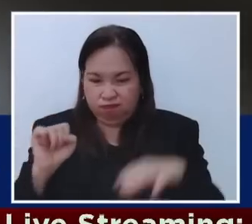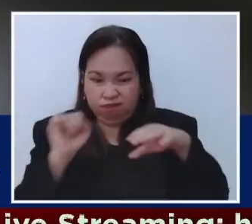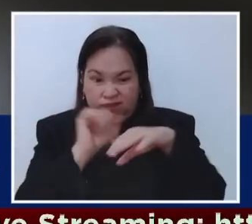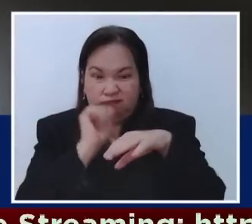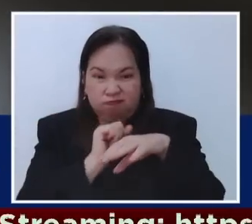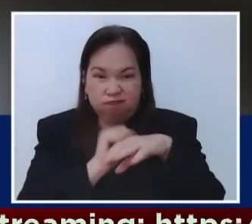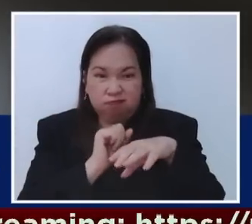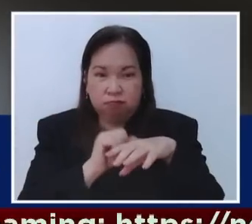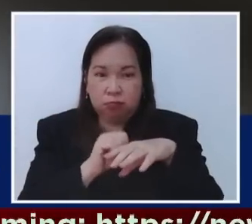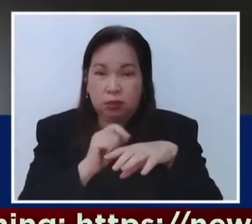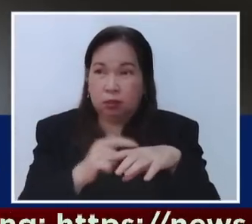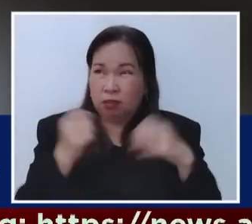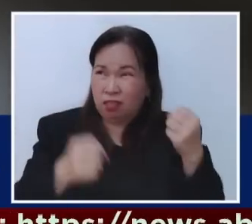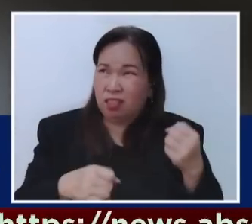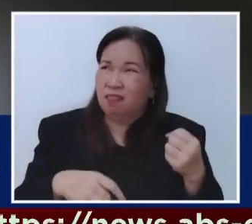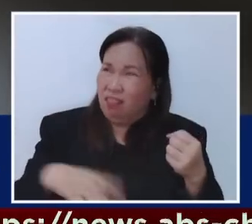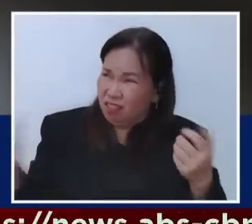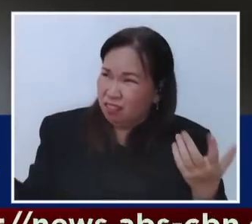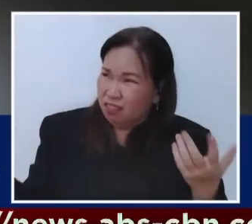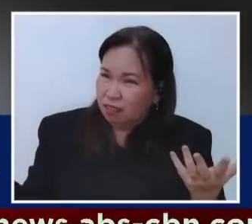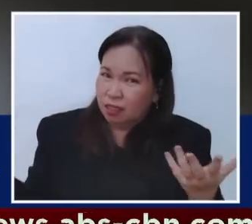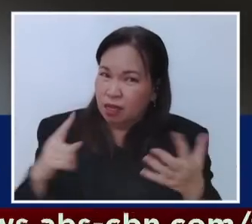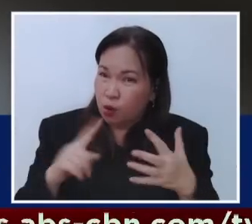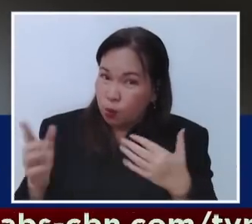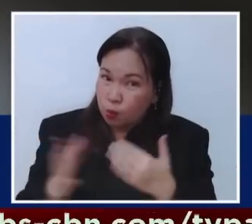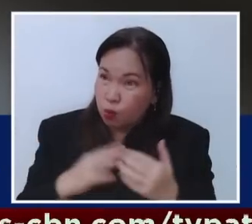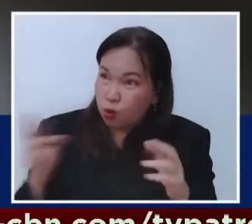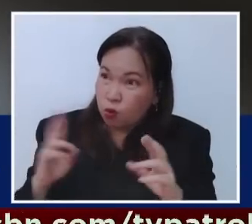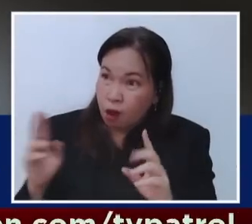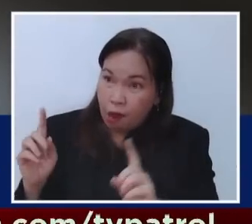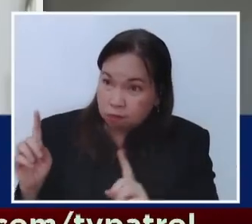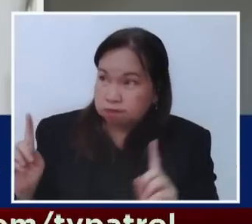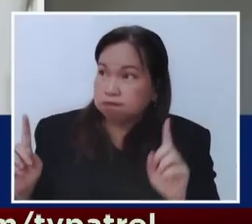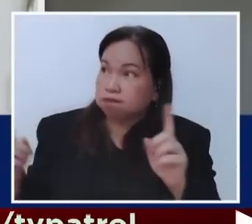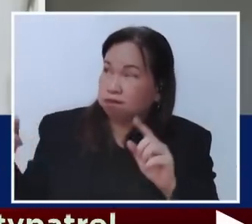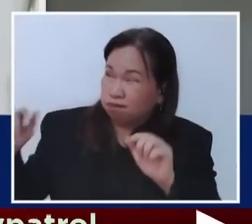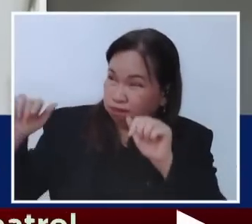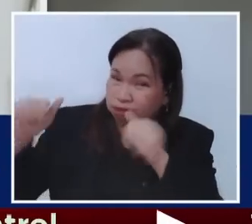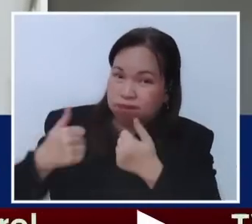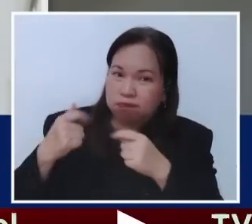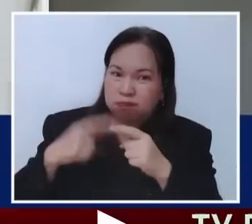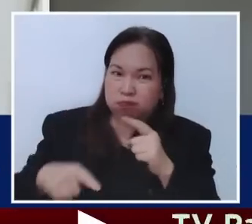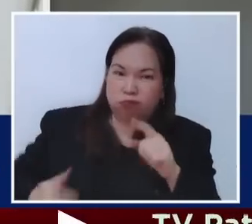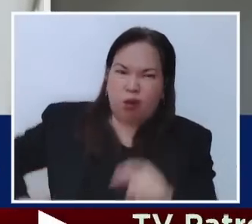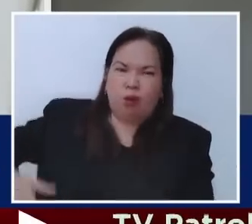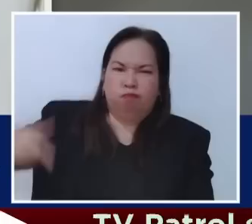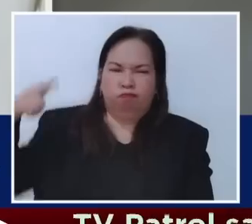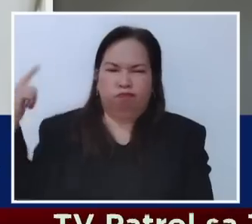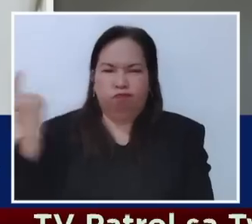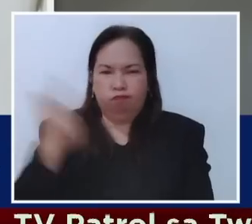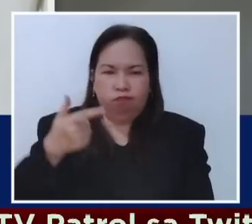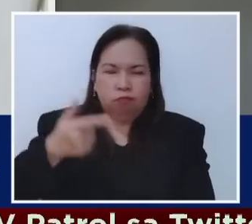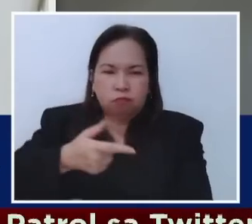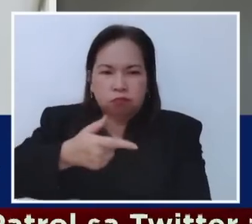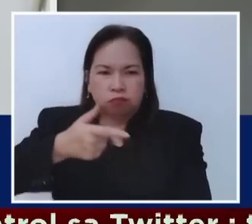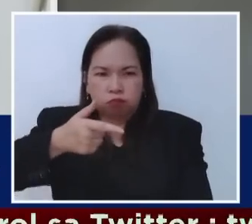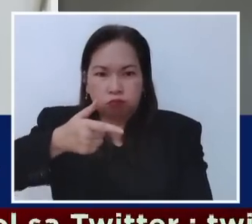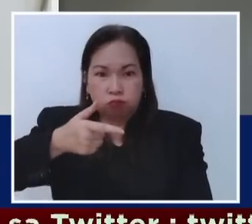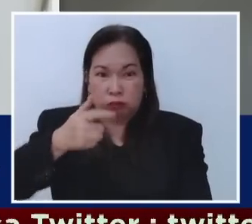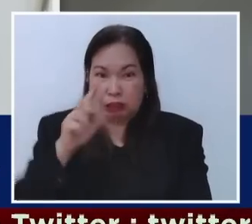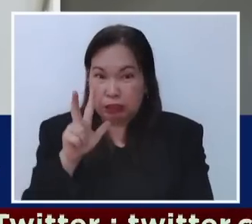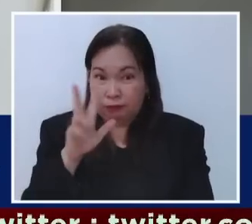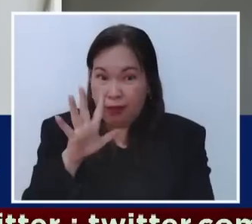Nagalit din ang driver at lumabas para sana kumprontahin ang pasahero. Pero nilabas umanong ng lalaki ang kanyang caliber 357 revolver na